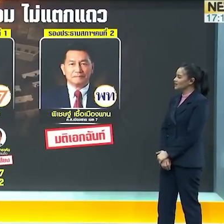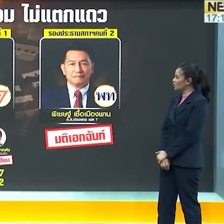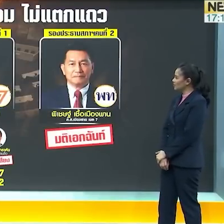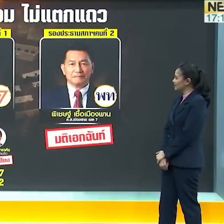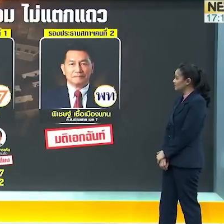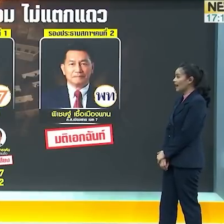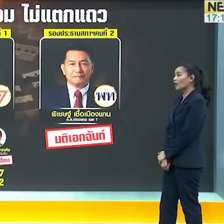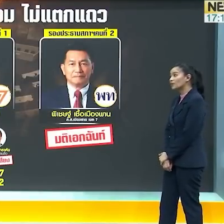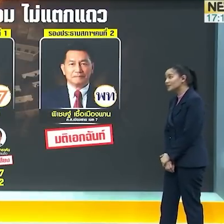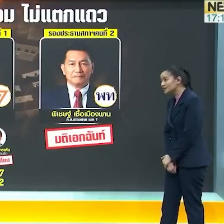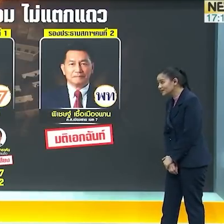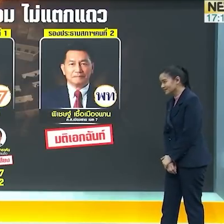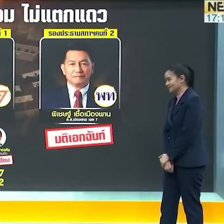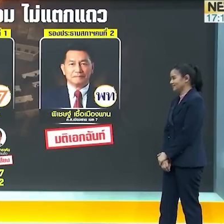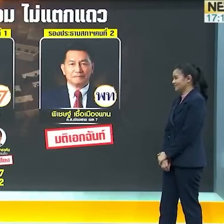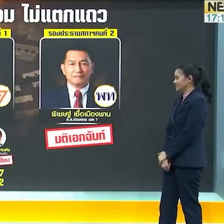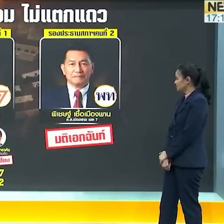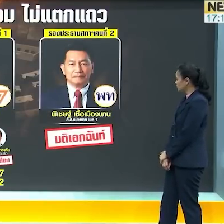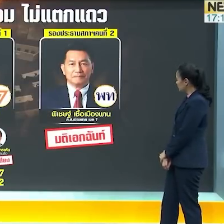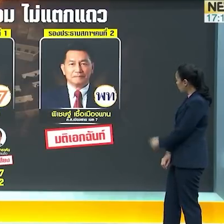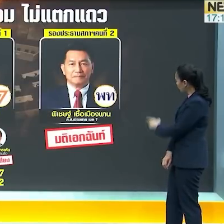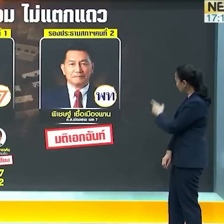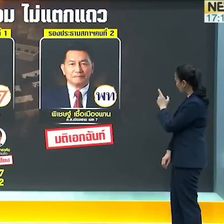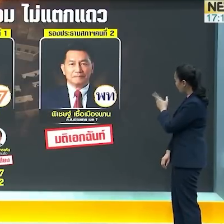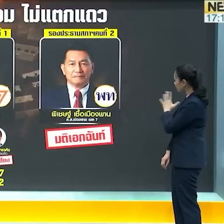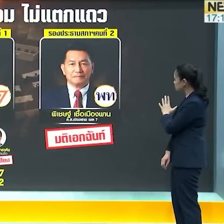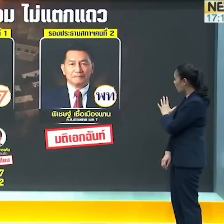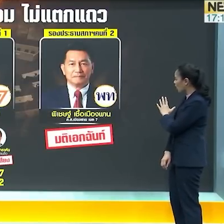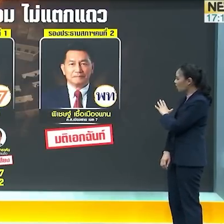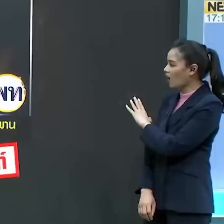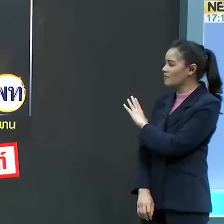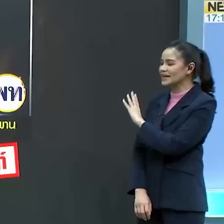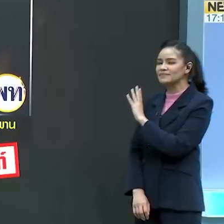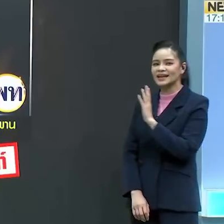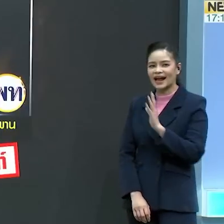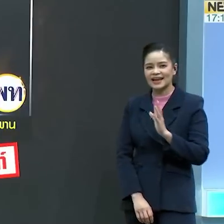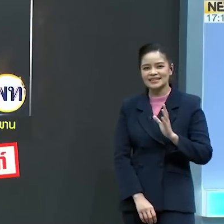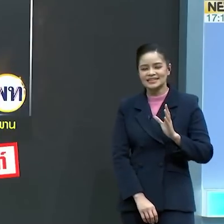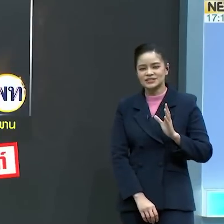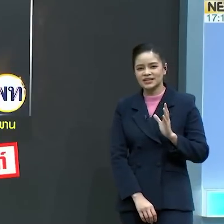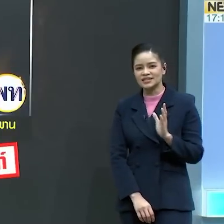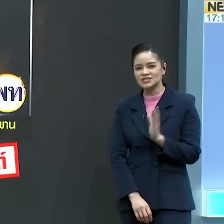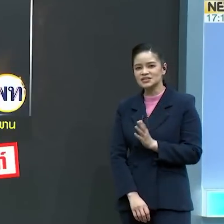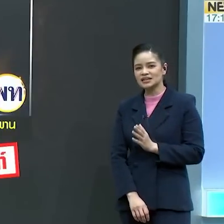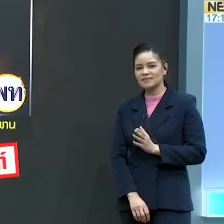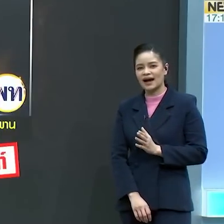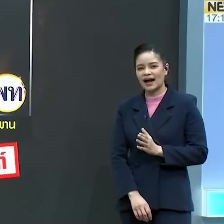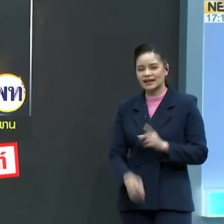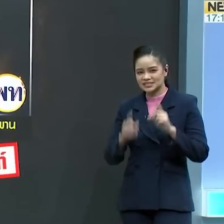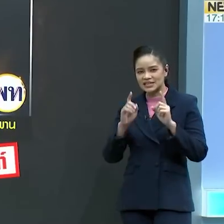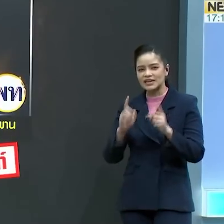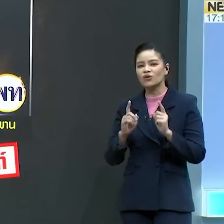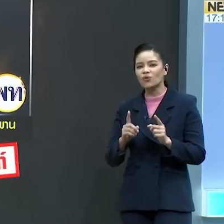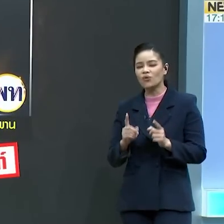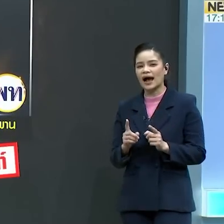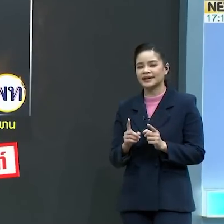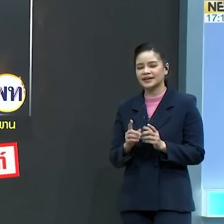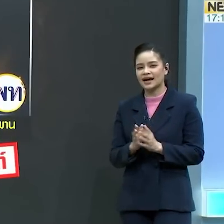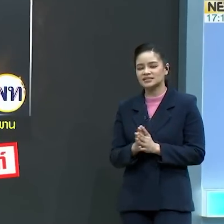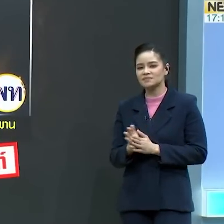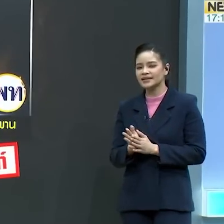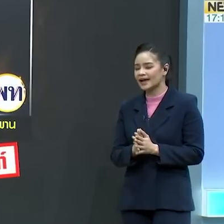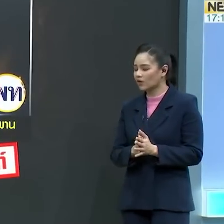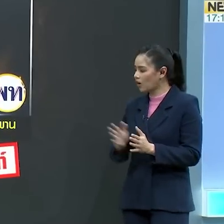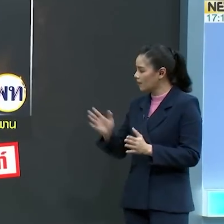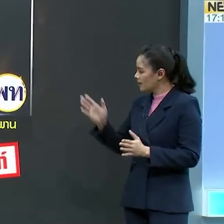ที่รองประธานสภาคนที่ 1ค่ะส่วนรองประธานสภาคนที่ 2ก็ไม่ได้มีใครเสนอชื่อขึ้นมาชิงคู่กัน